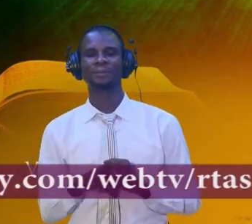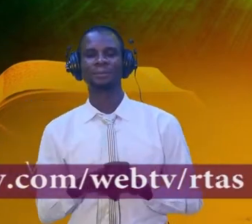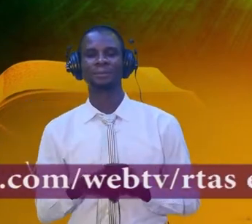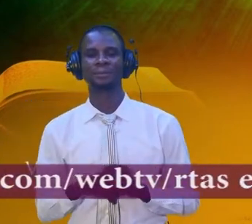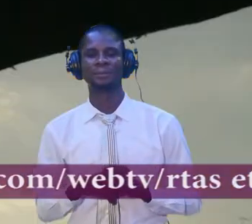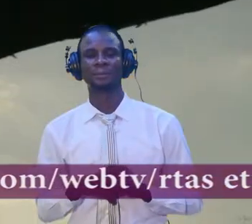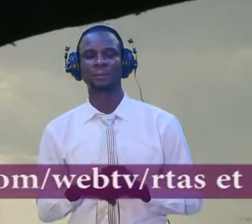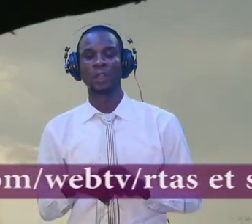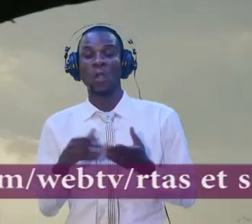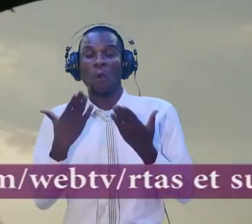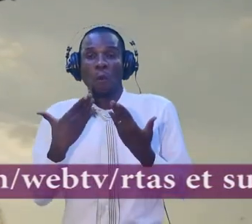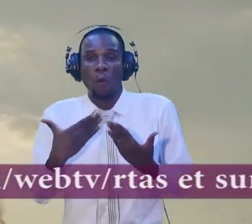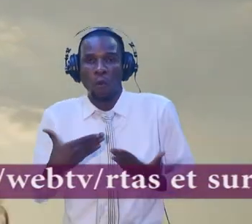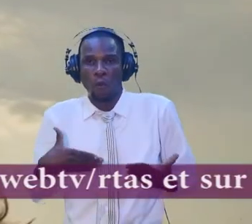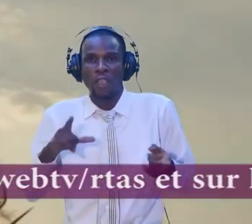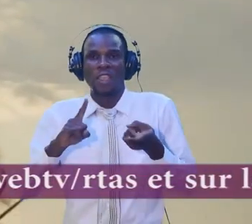yaani ibilisi.